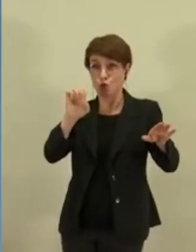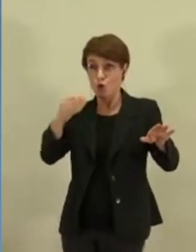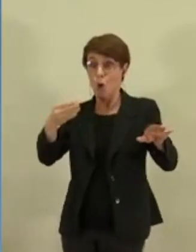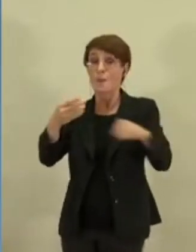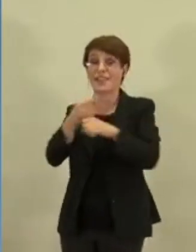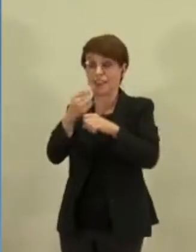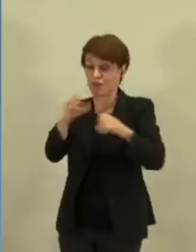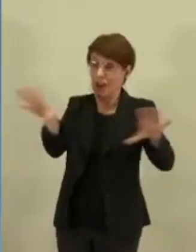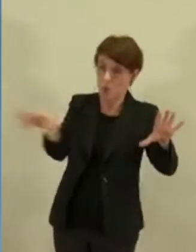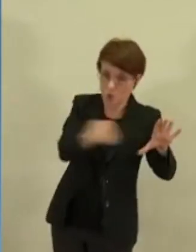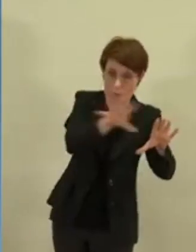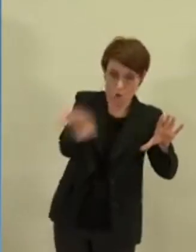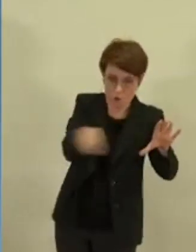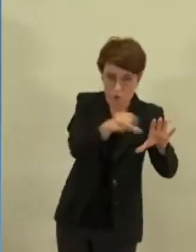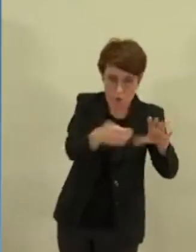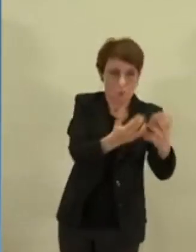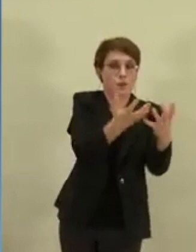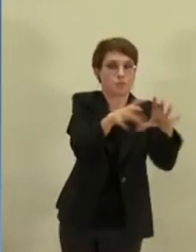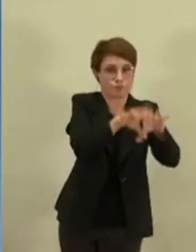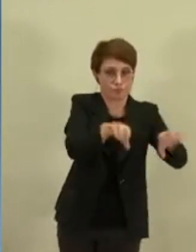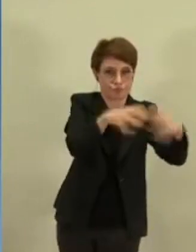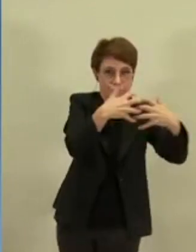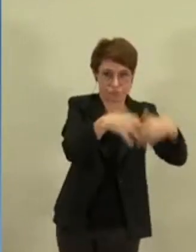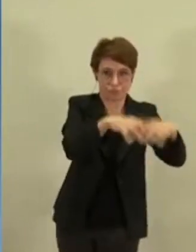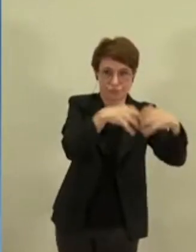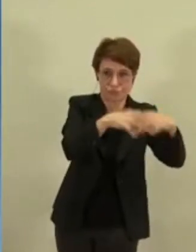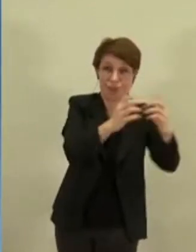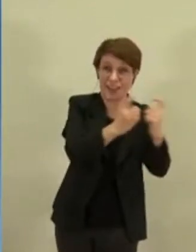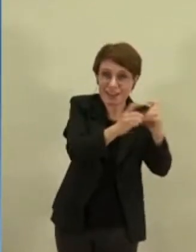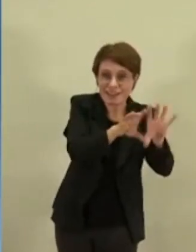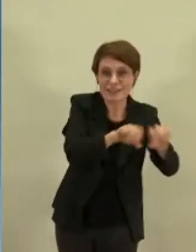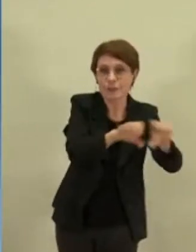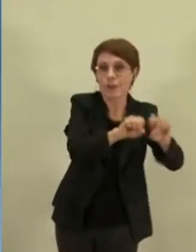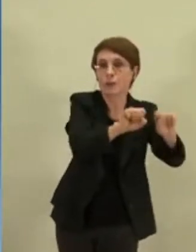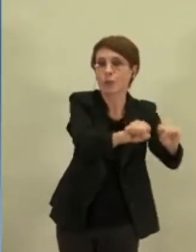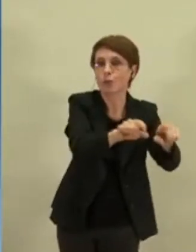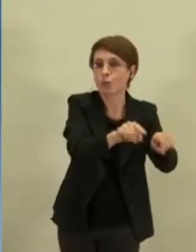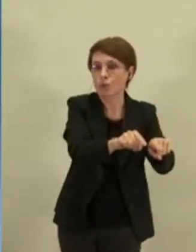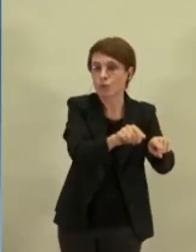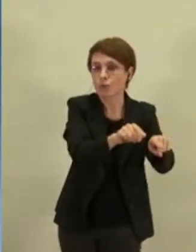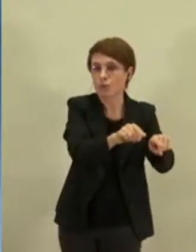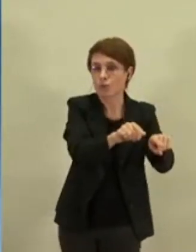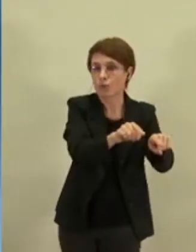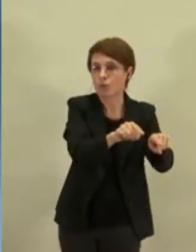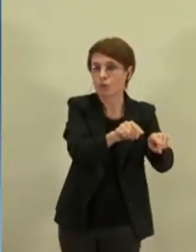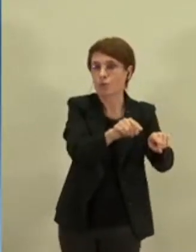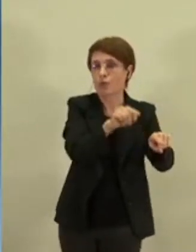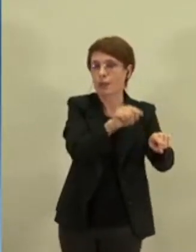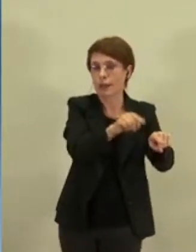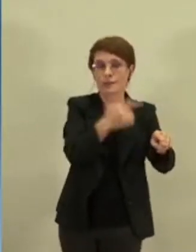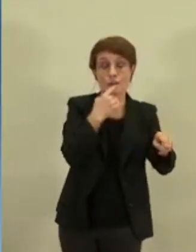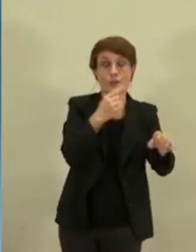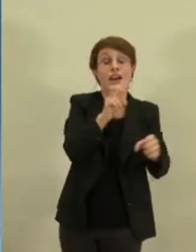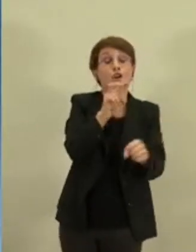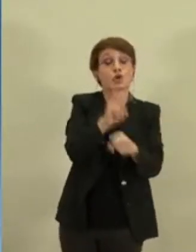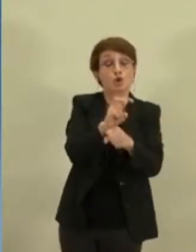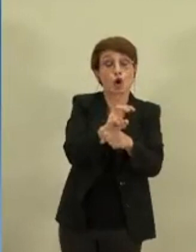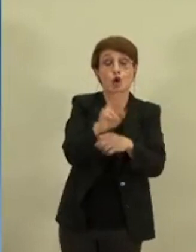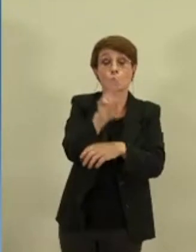à la France une indépendance électrique de plusieurs siècles en permettant d'utiliser son énorme stock d'uranium